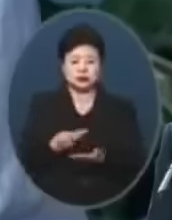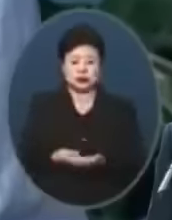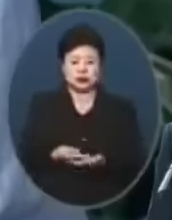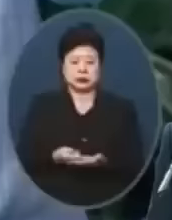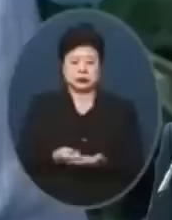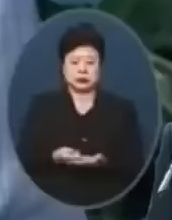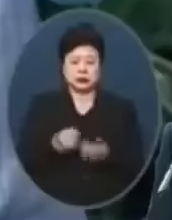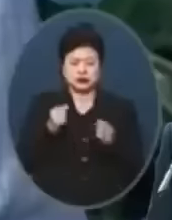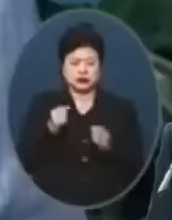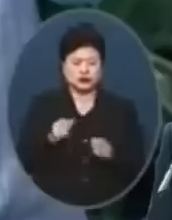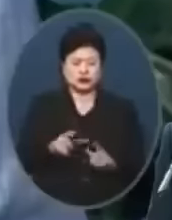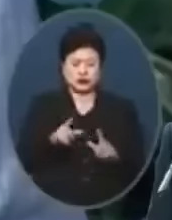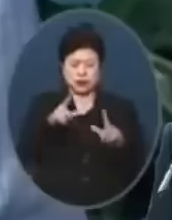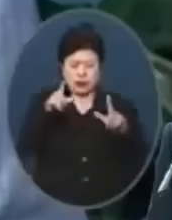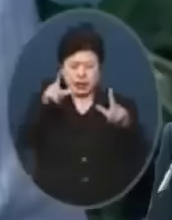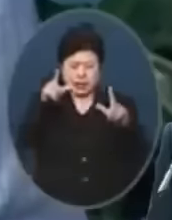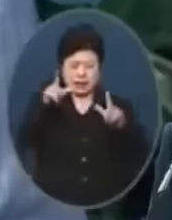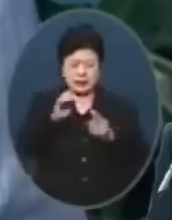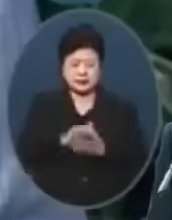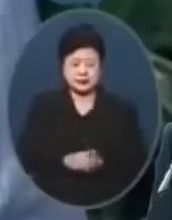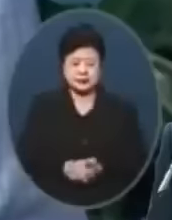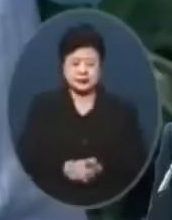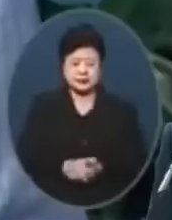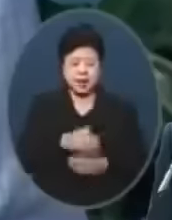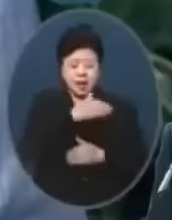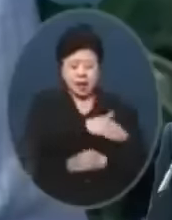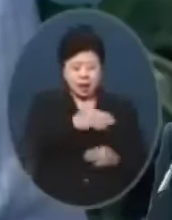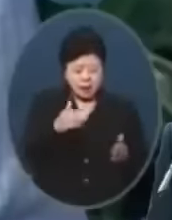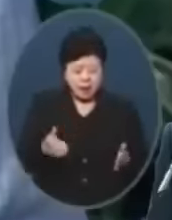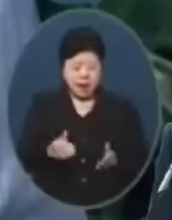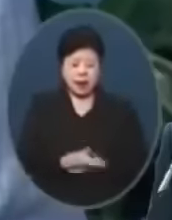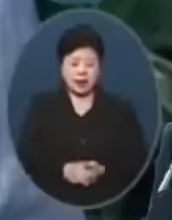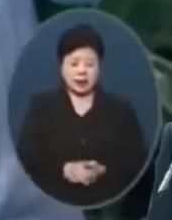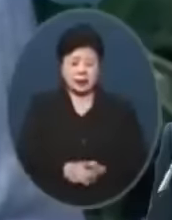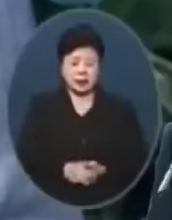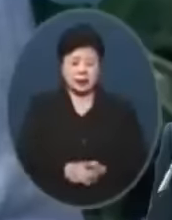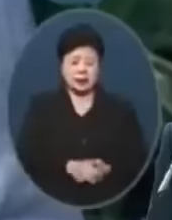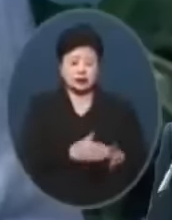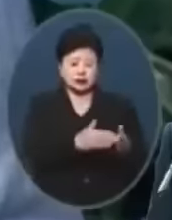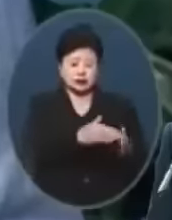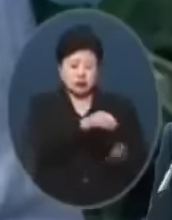그래서 추운 겨울날 방